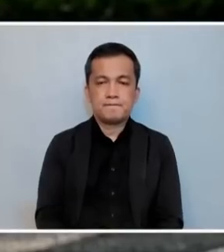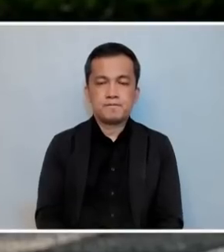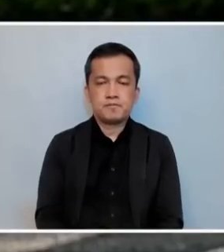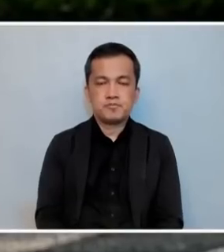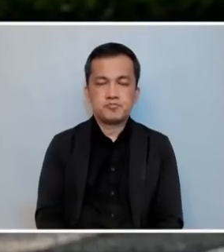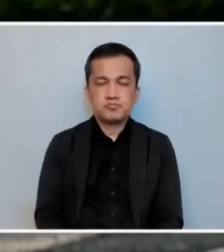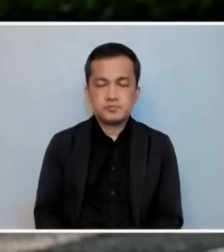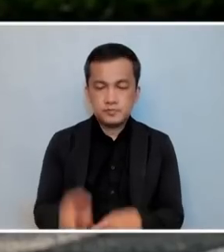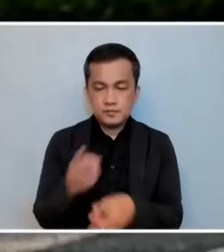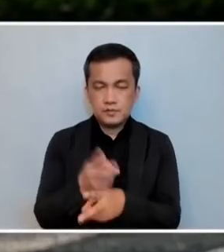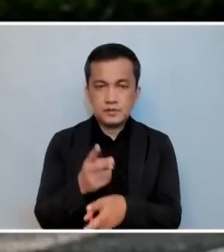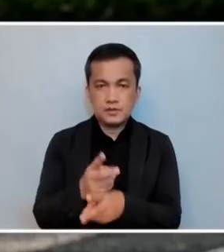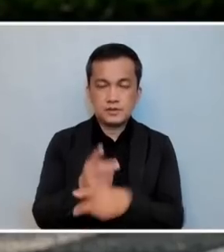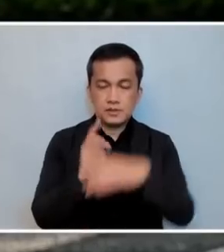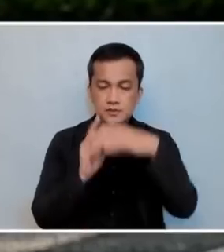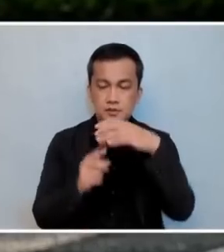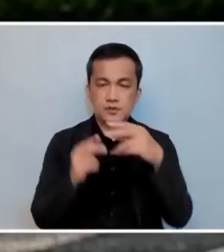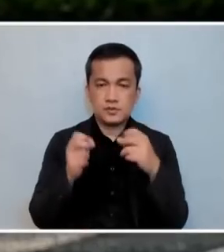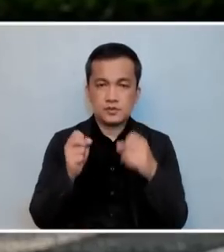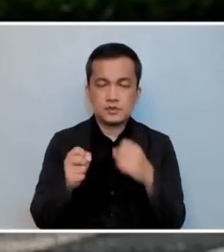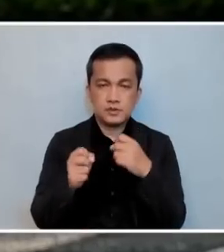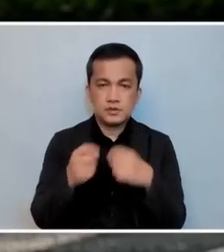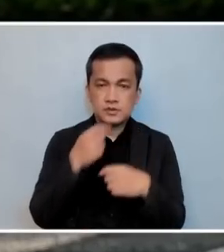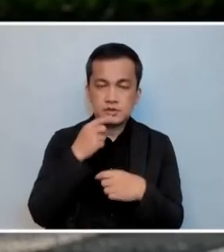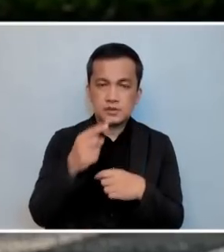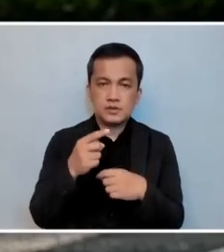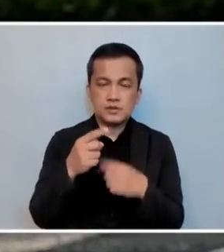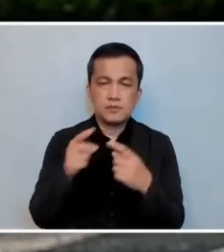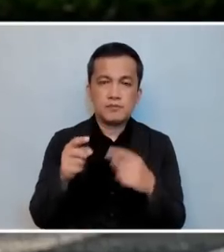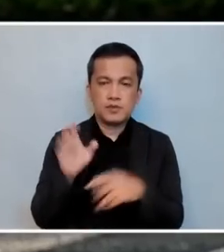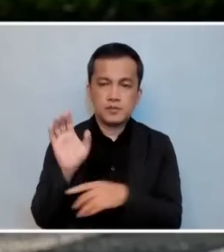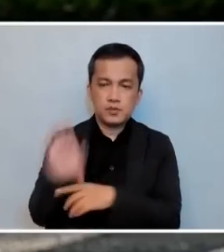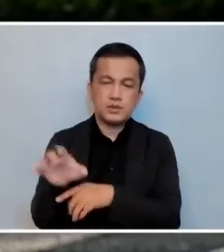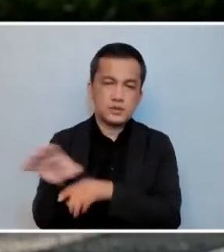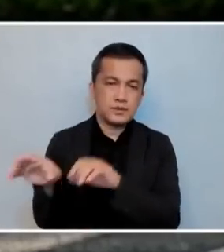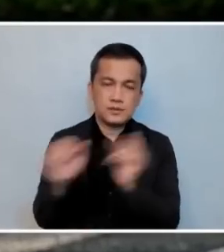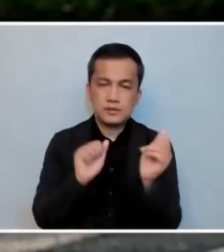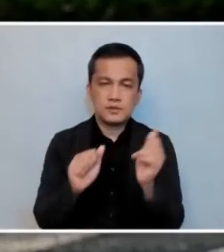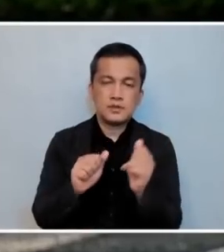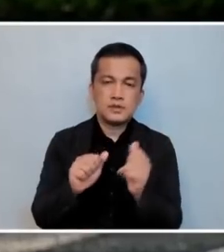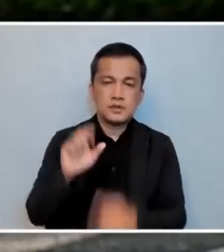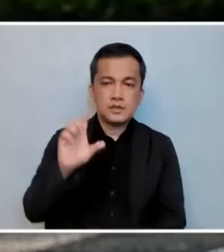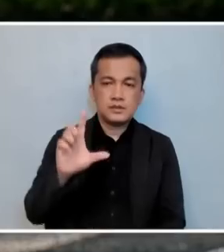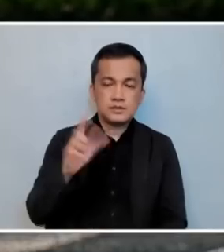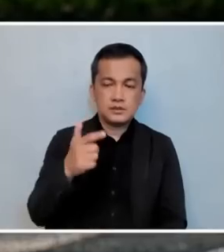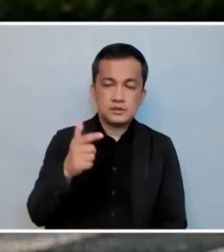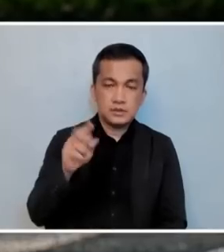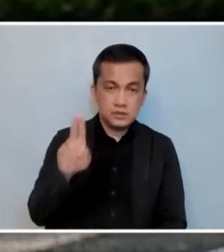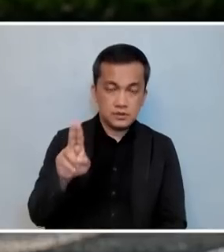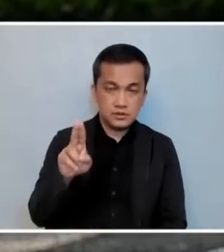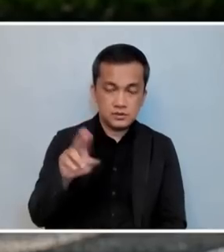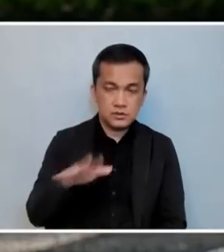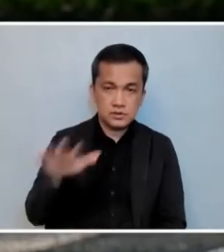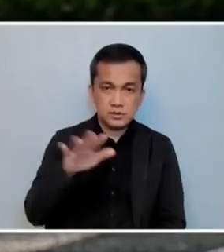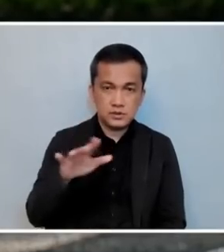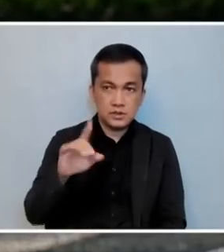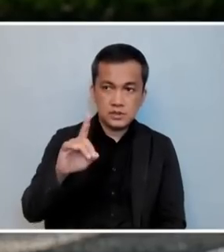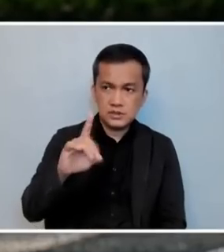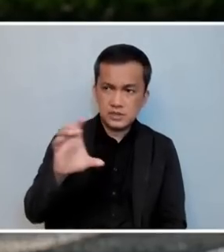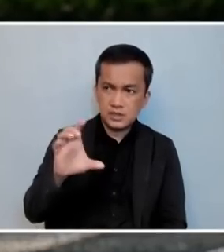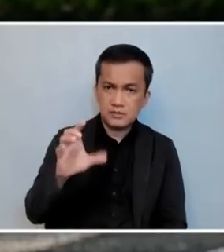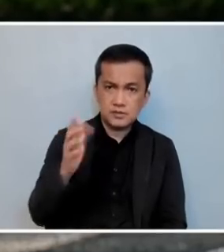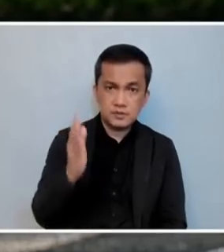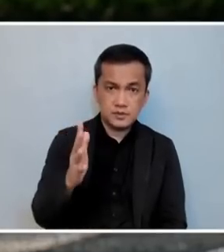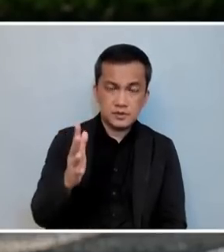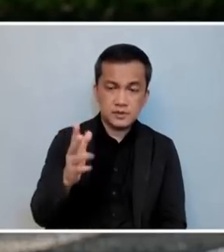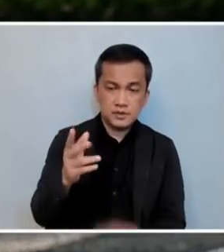Binantayan ng ABS-CBN News ang binanggit na puwersahang paglikas ng lokal na pamahalaan sa halos 150